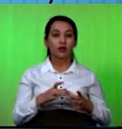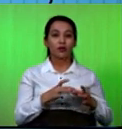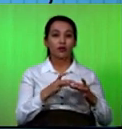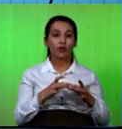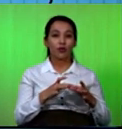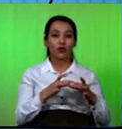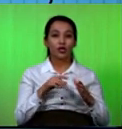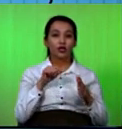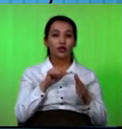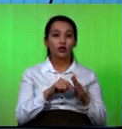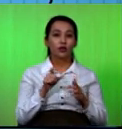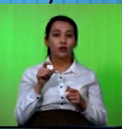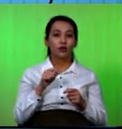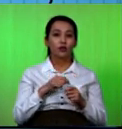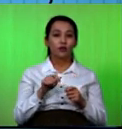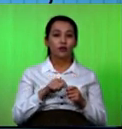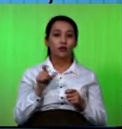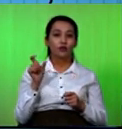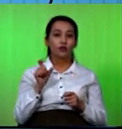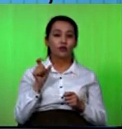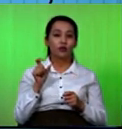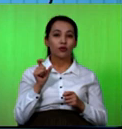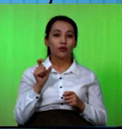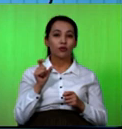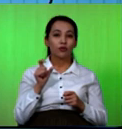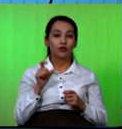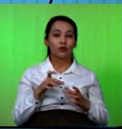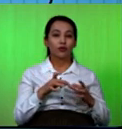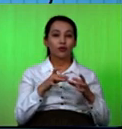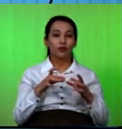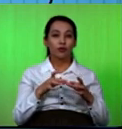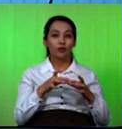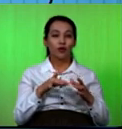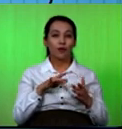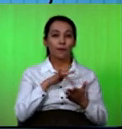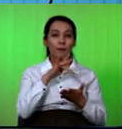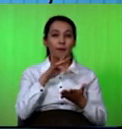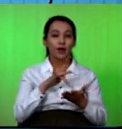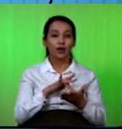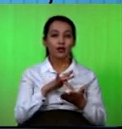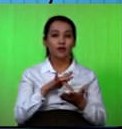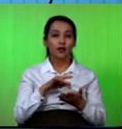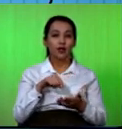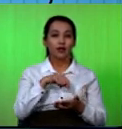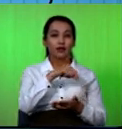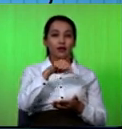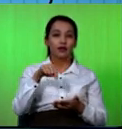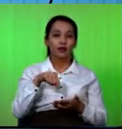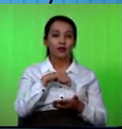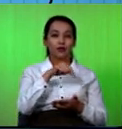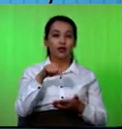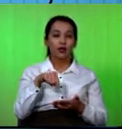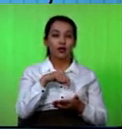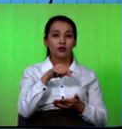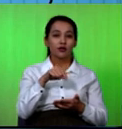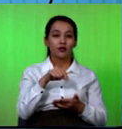Doiraning ichiga gugurt cho'pini joylashtirib, doira markazi atrofida aylantiring. Aylanish